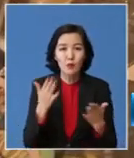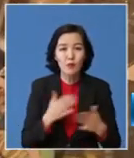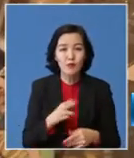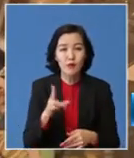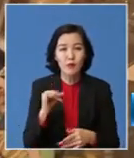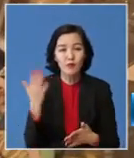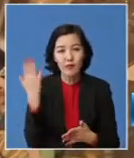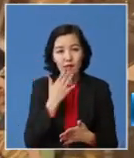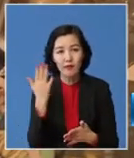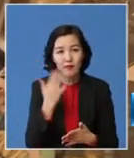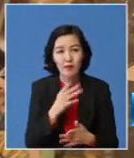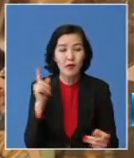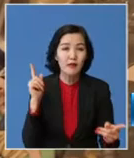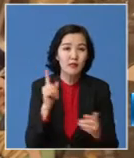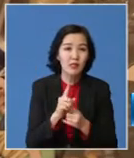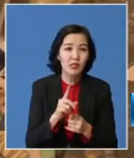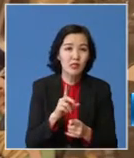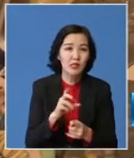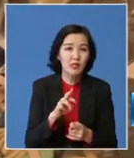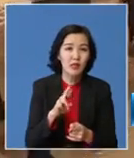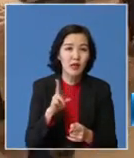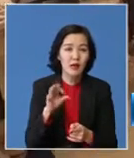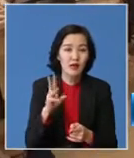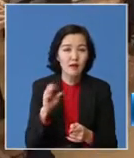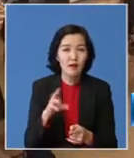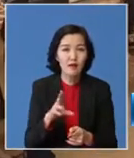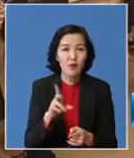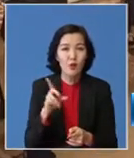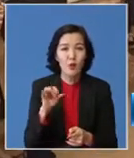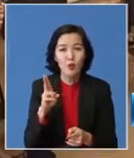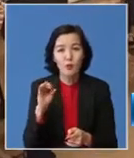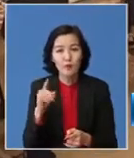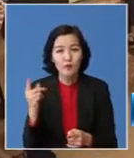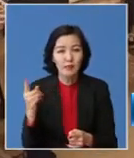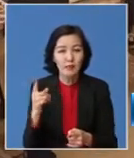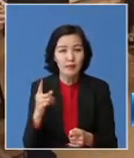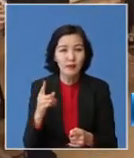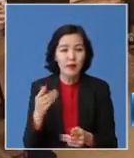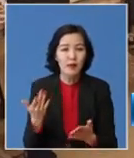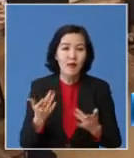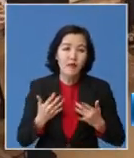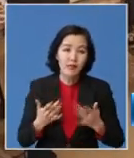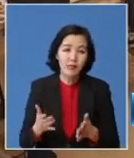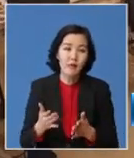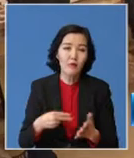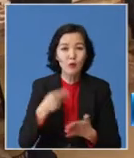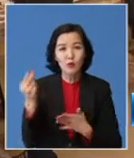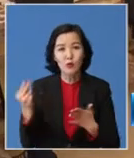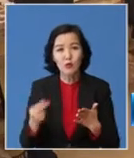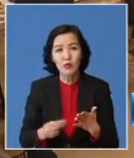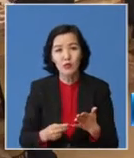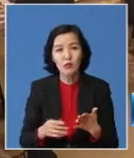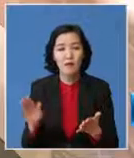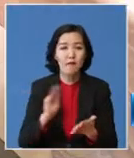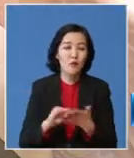фильма. Спикерами встречи стали Евгений Яковлев и Руслан Хубиев, одни из самых востребованных художников и